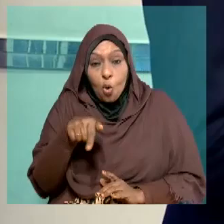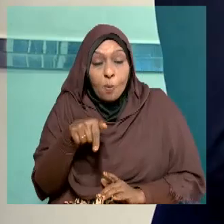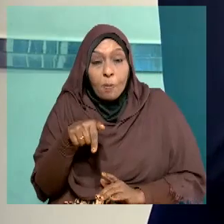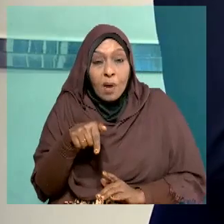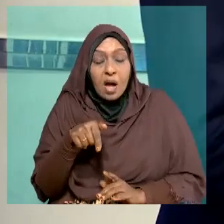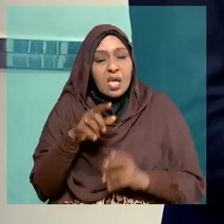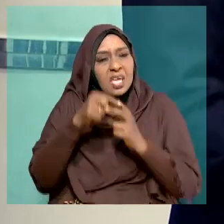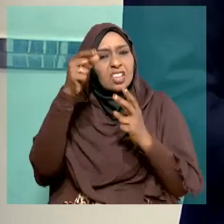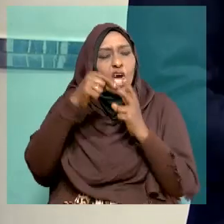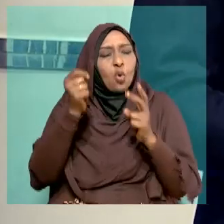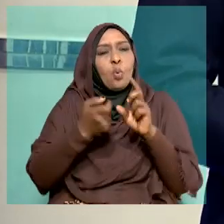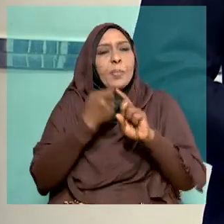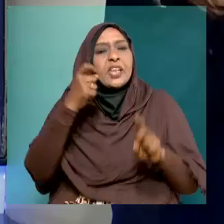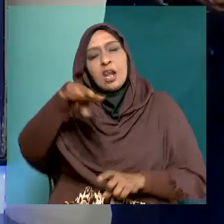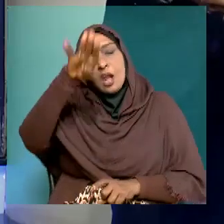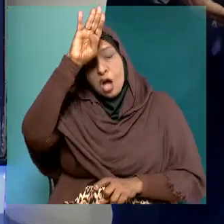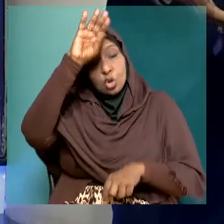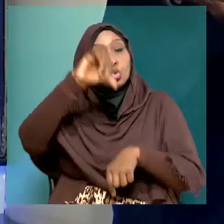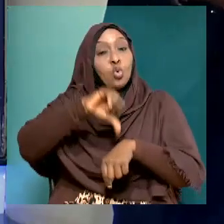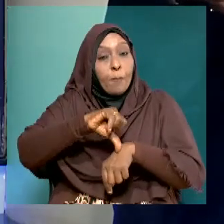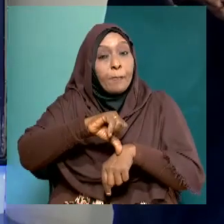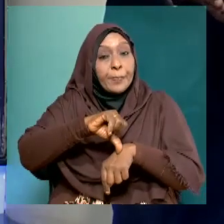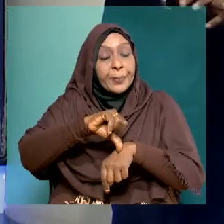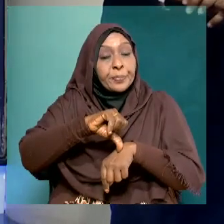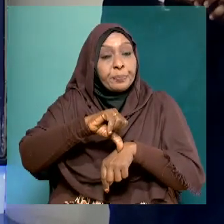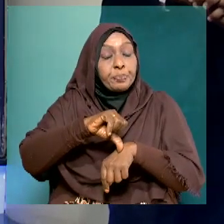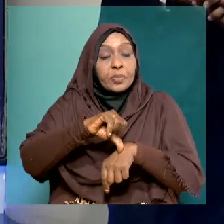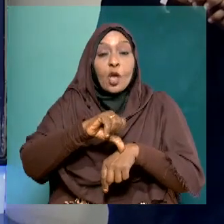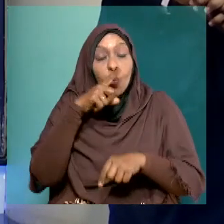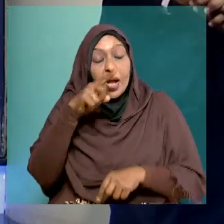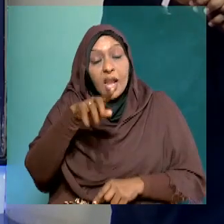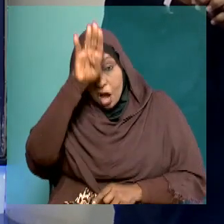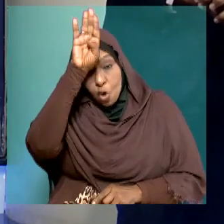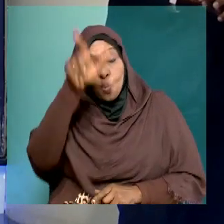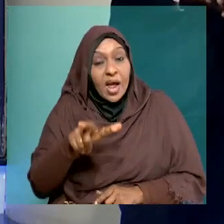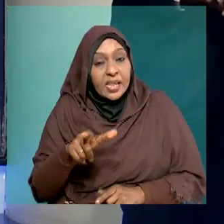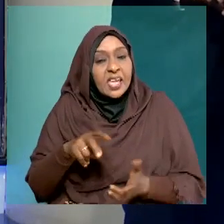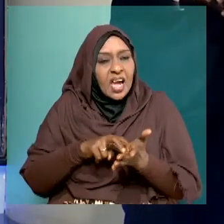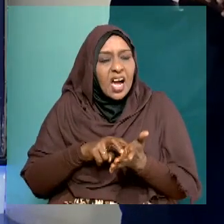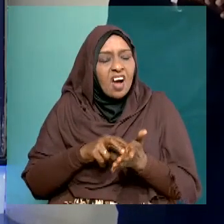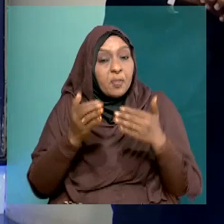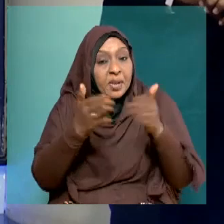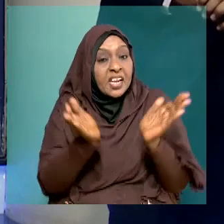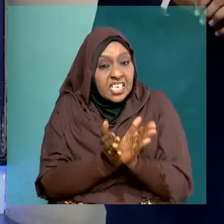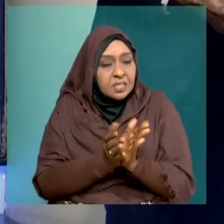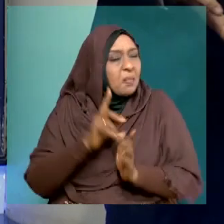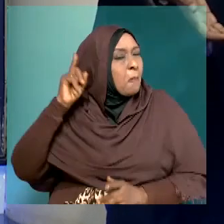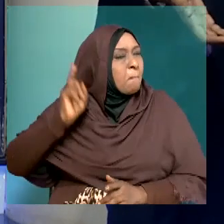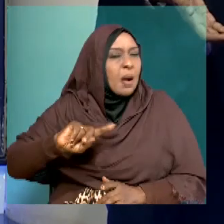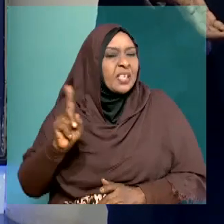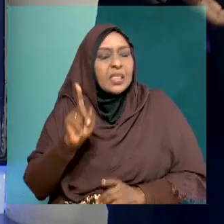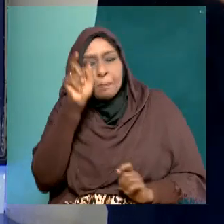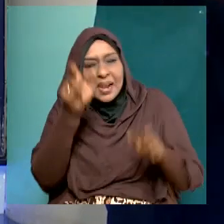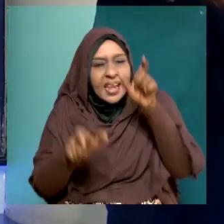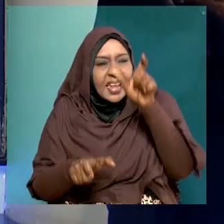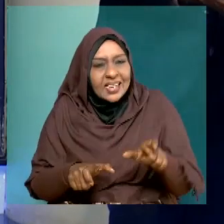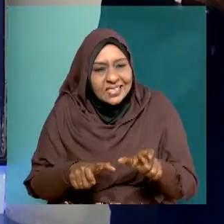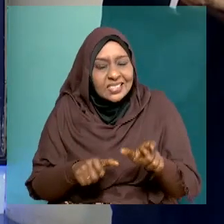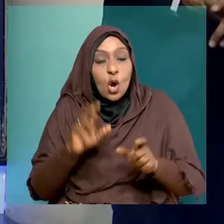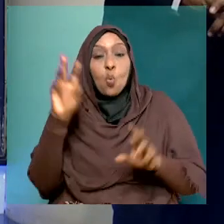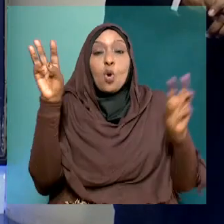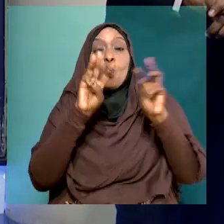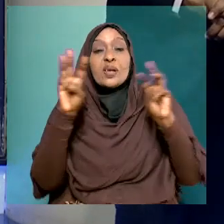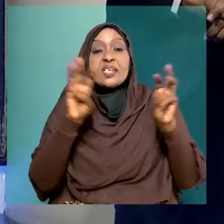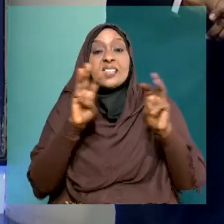ينتدبون من الخرطوم. يقول: والوالي يخشى حزبه ولا يعير اهتماما لمواطنيه